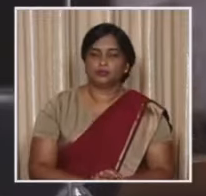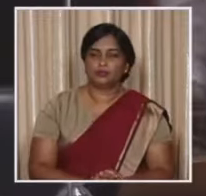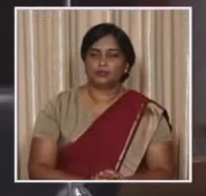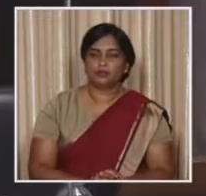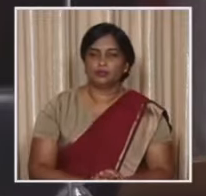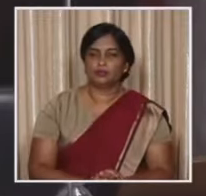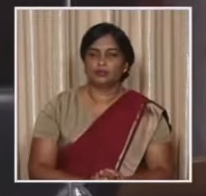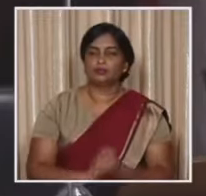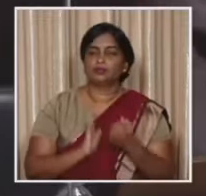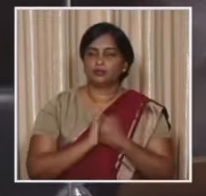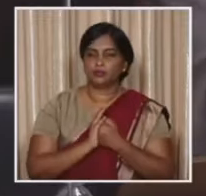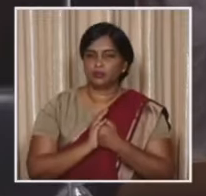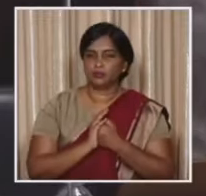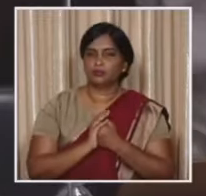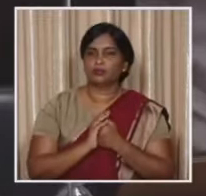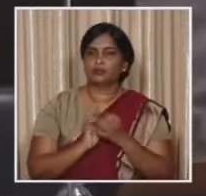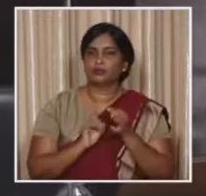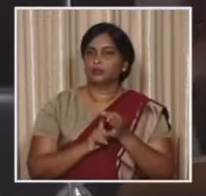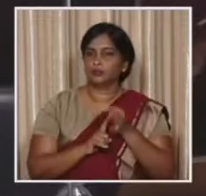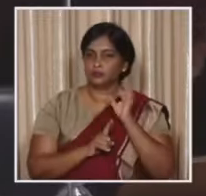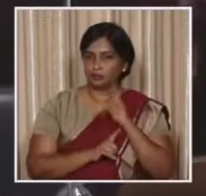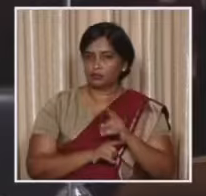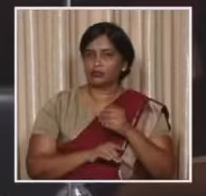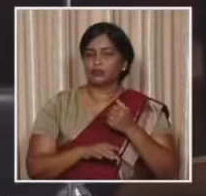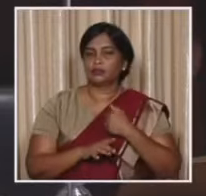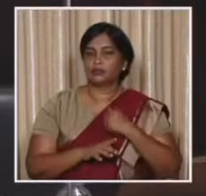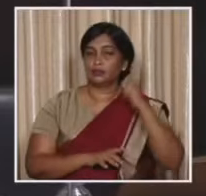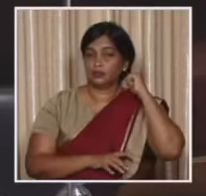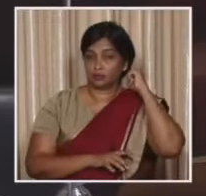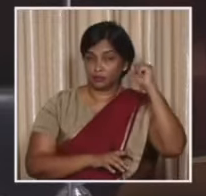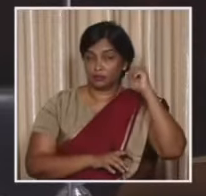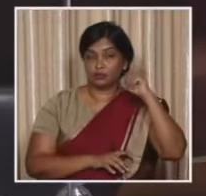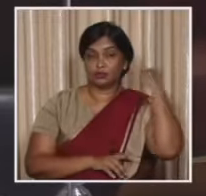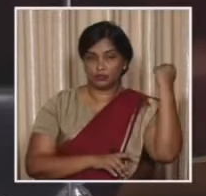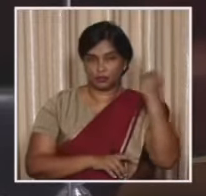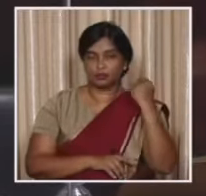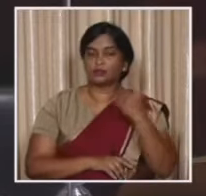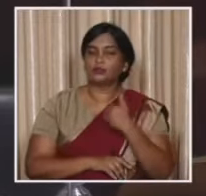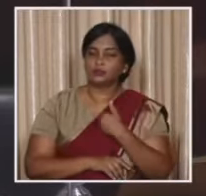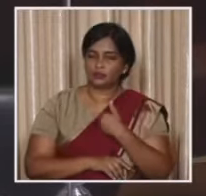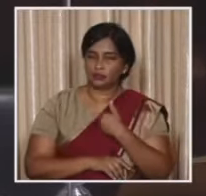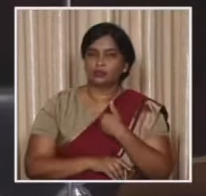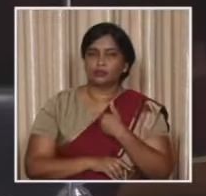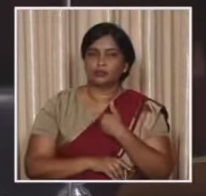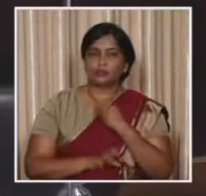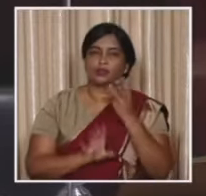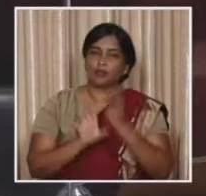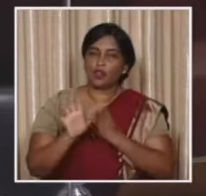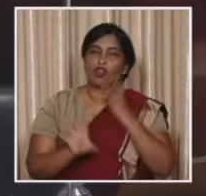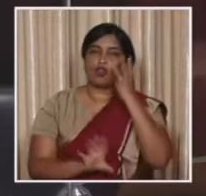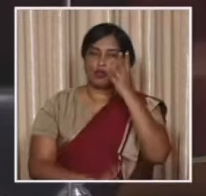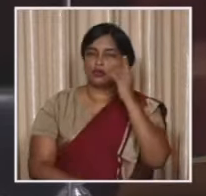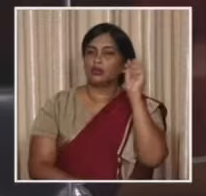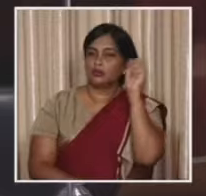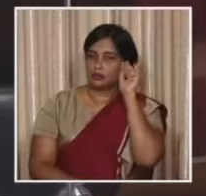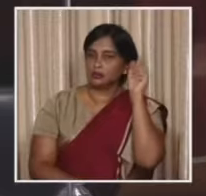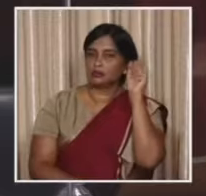Api garu jadah nanti tu bagi raja sir kata baru itu. Api awal turak saban dulu.